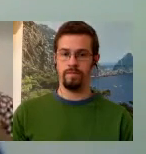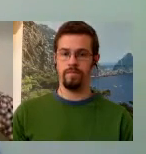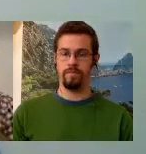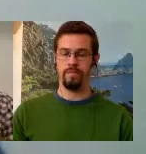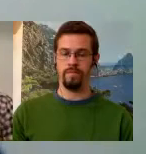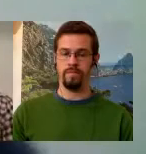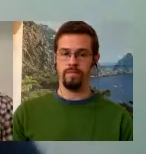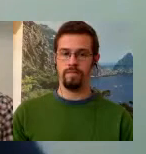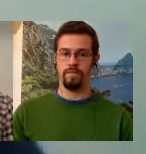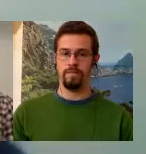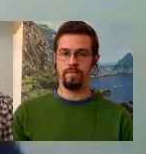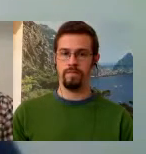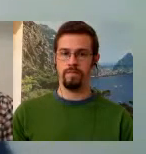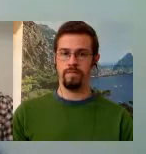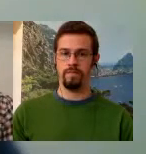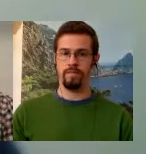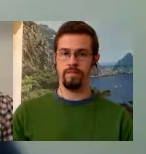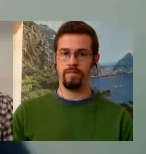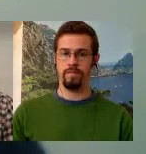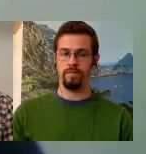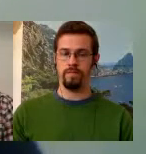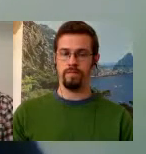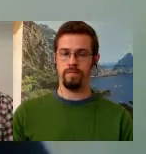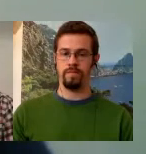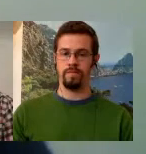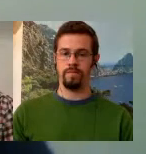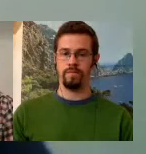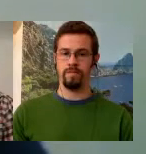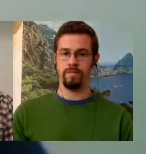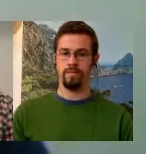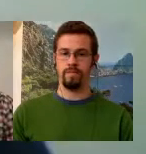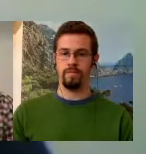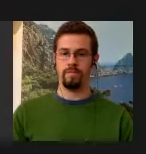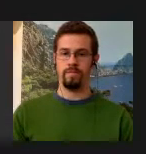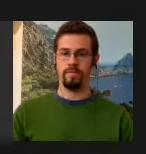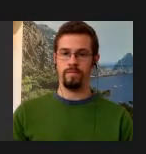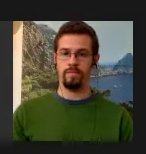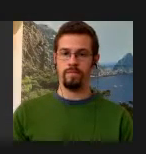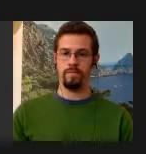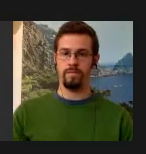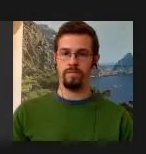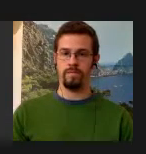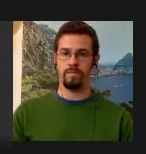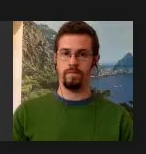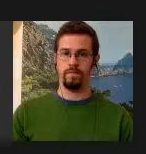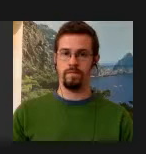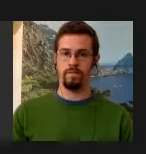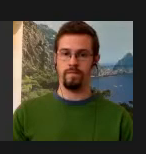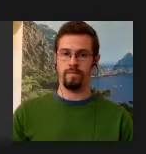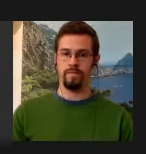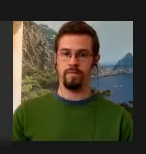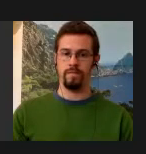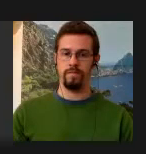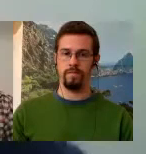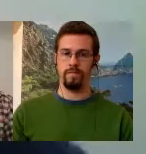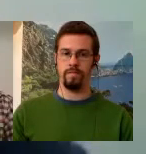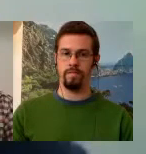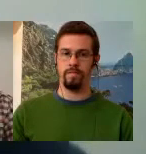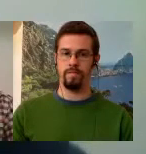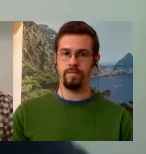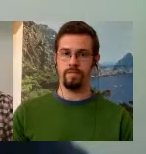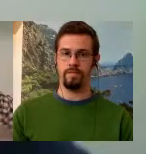الكثير منهم يمتازون في الدراسة لا بأس بهم. لكن النتيجة في الحصة الأولى كانت ضعيفة